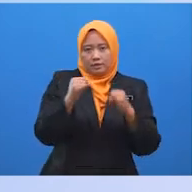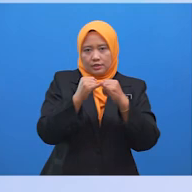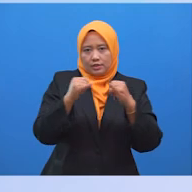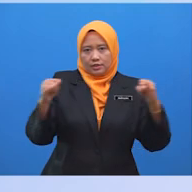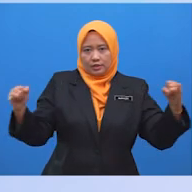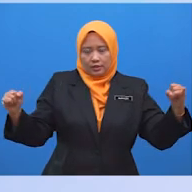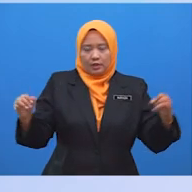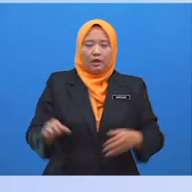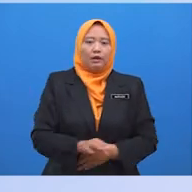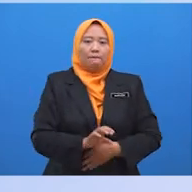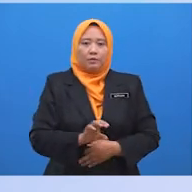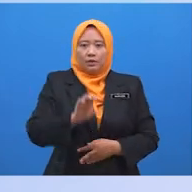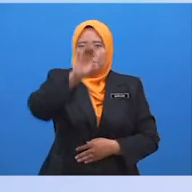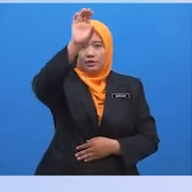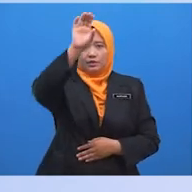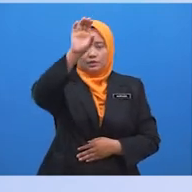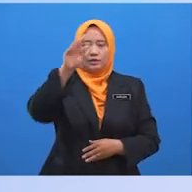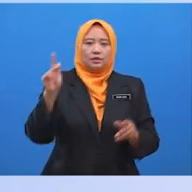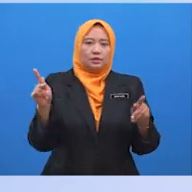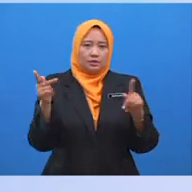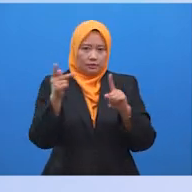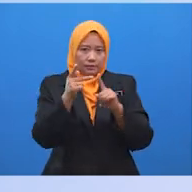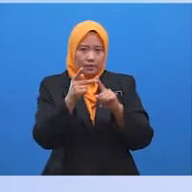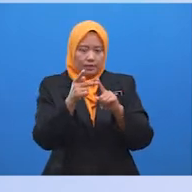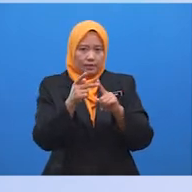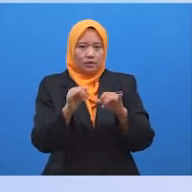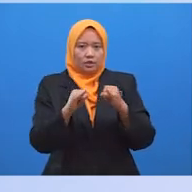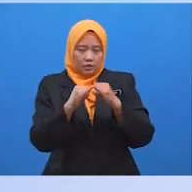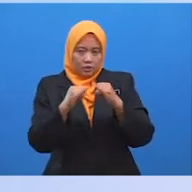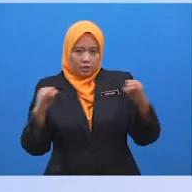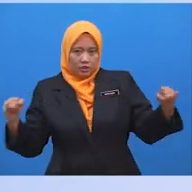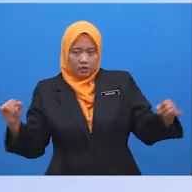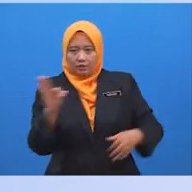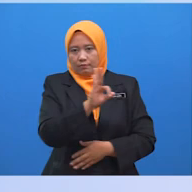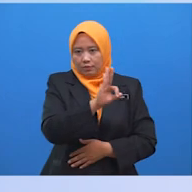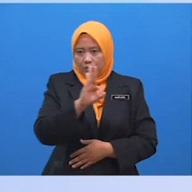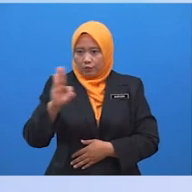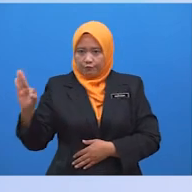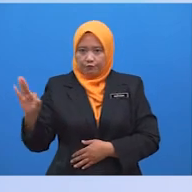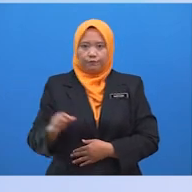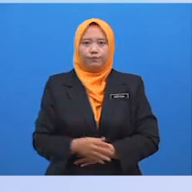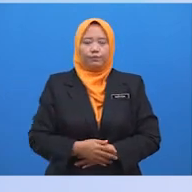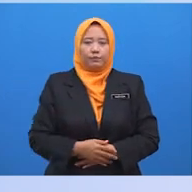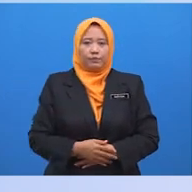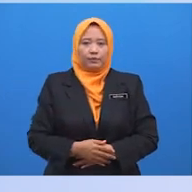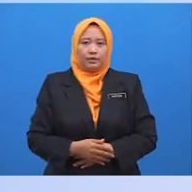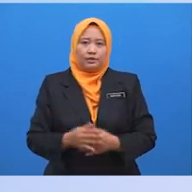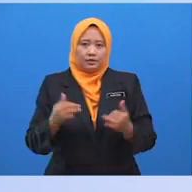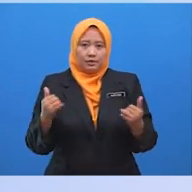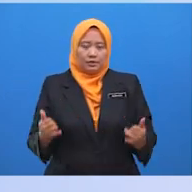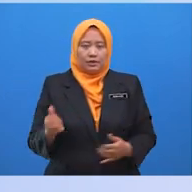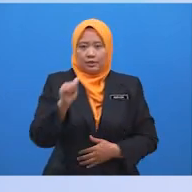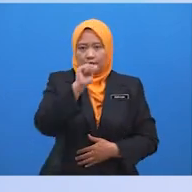kepada jarak mengufuk. Berdasarkan kepada rajah, AB ialah satu garis